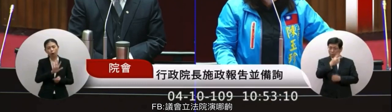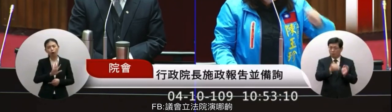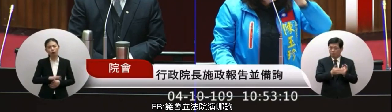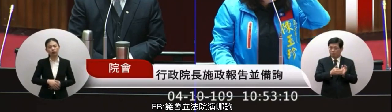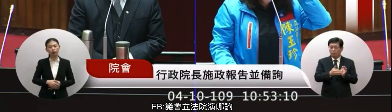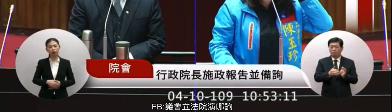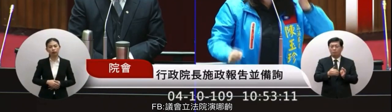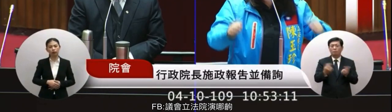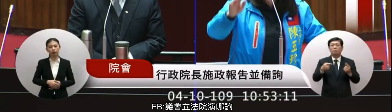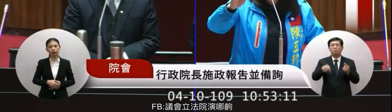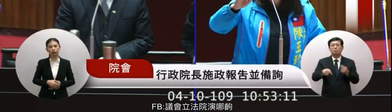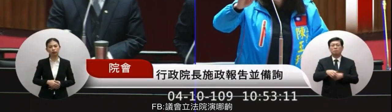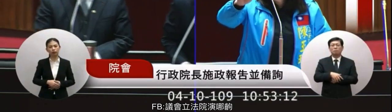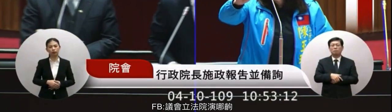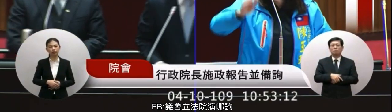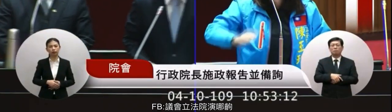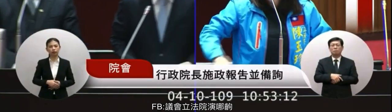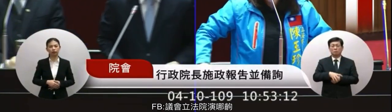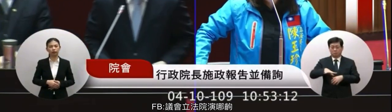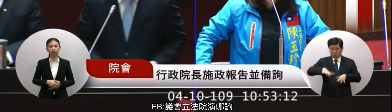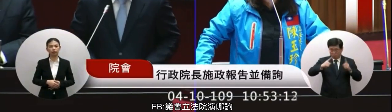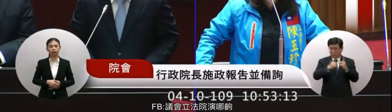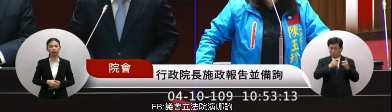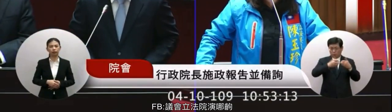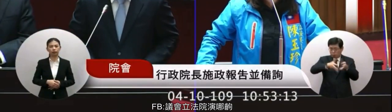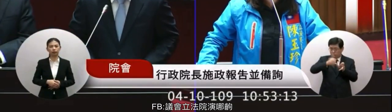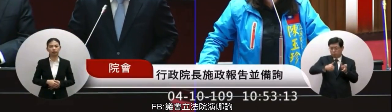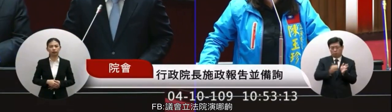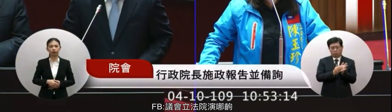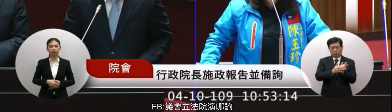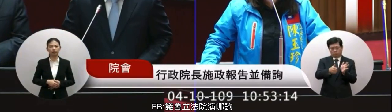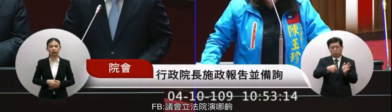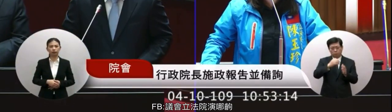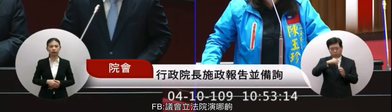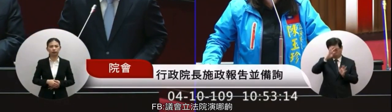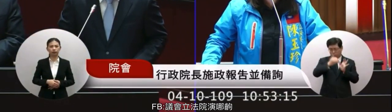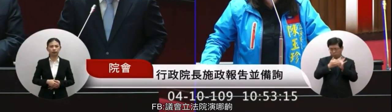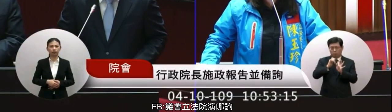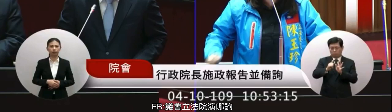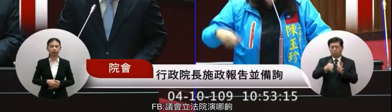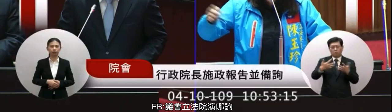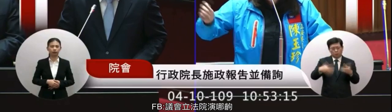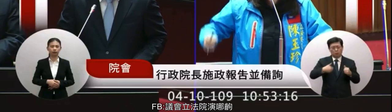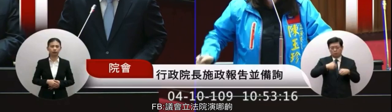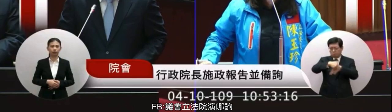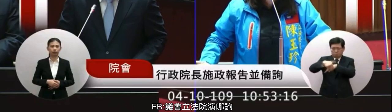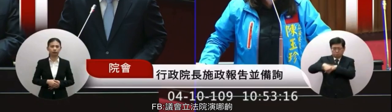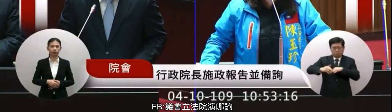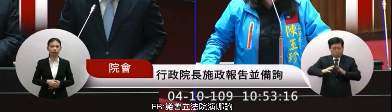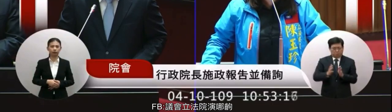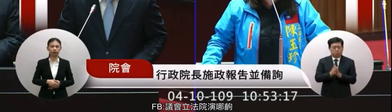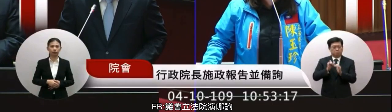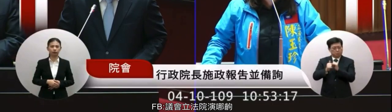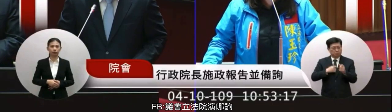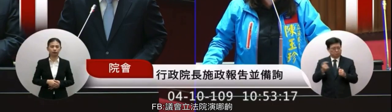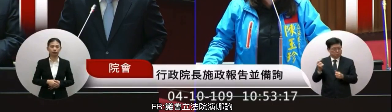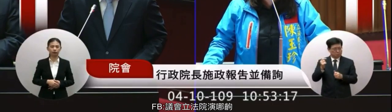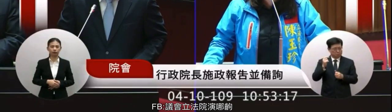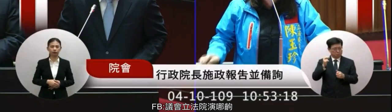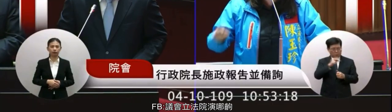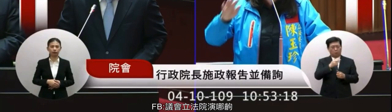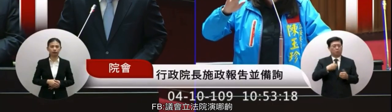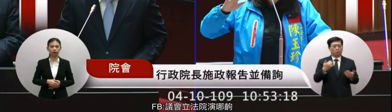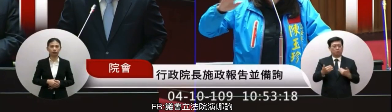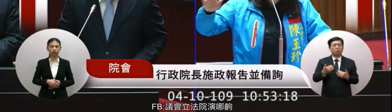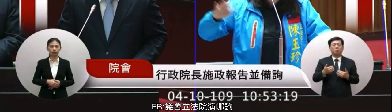不是哈？那这个因为哦，我先肯定我们部长哈，这个这一次的防疫做得很好，很多措施都马上让人民有感哈。啊，我要讲的